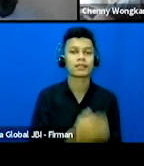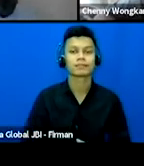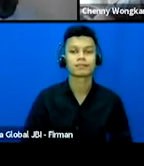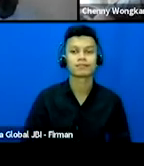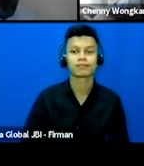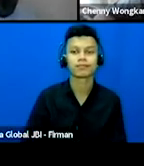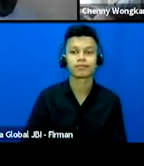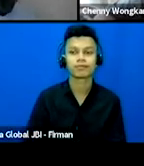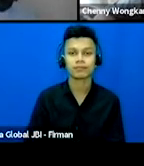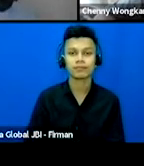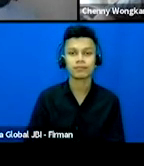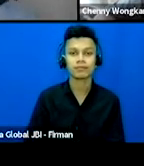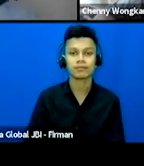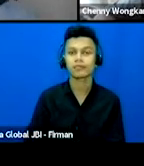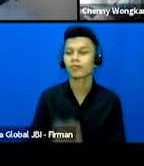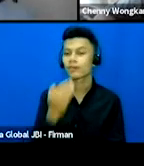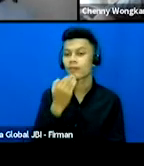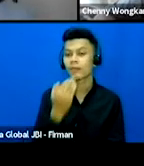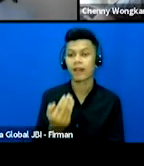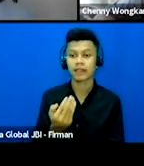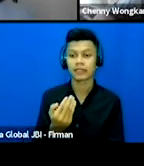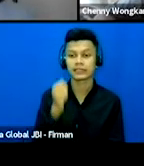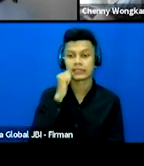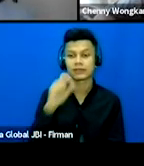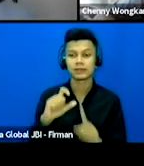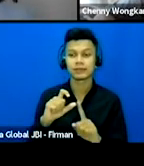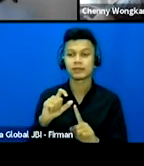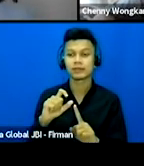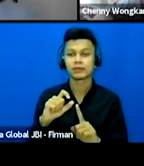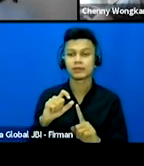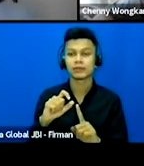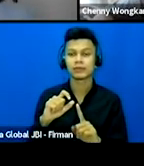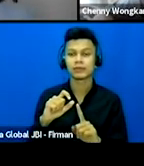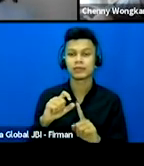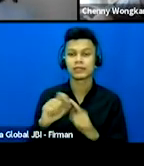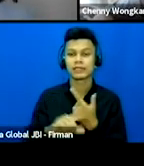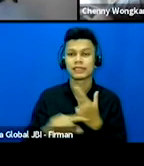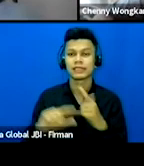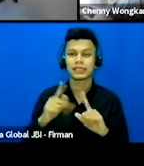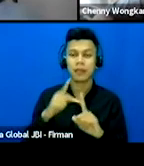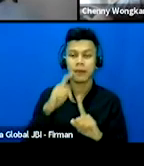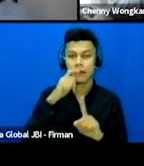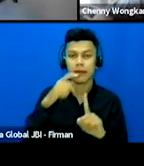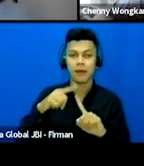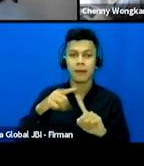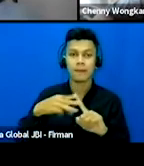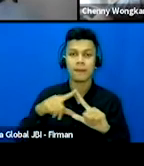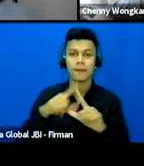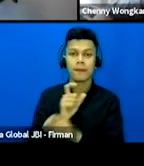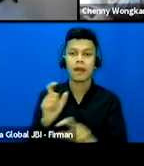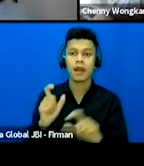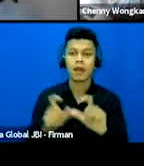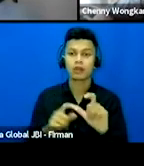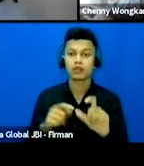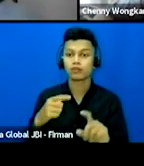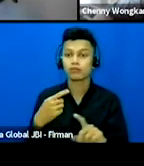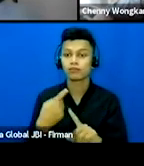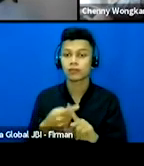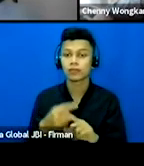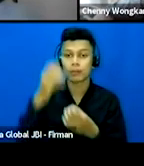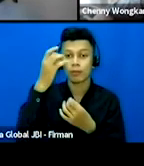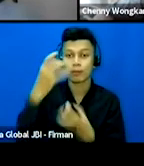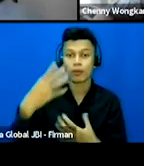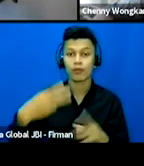Ndak cuma SD yg bagus hendaknya mencoba dan terima kasih pada profil bernadeth